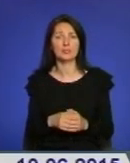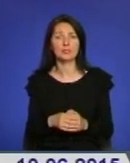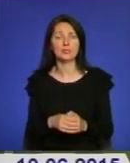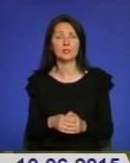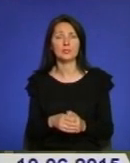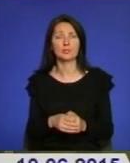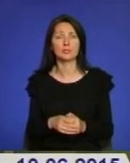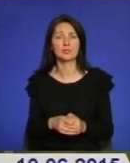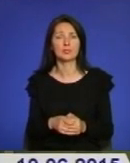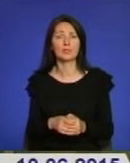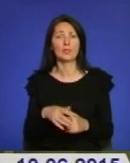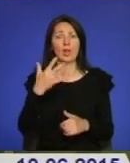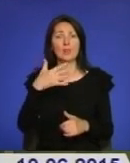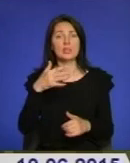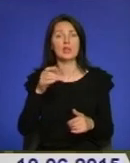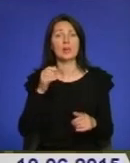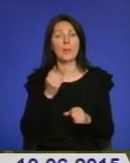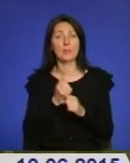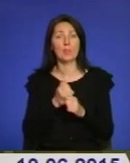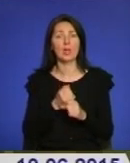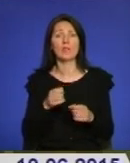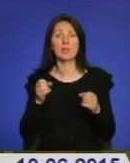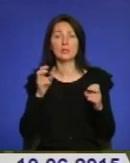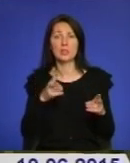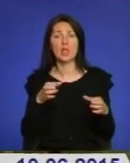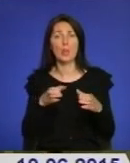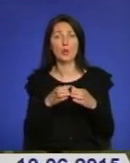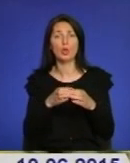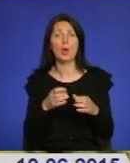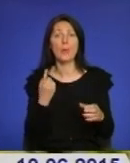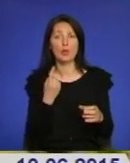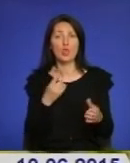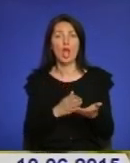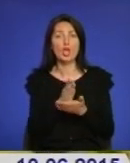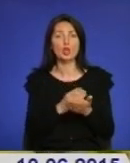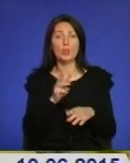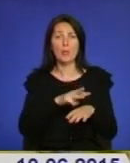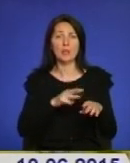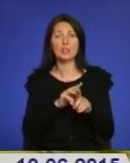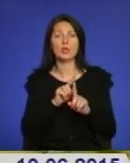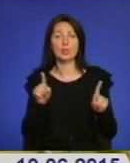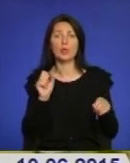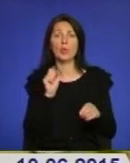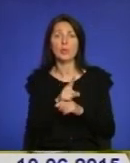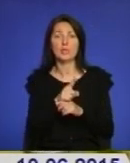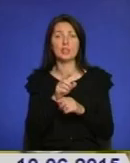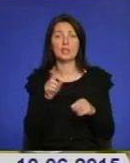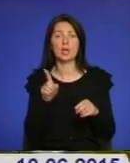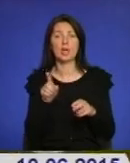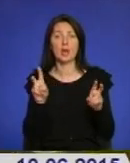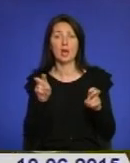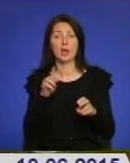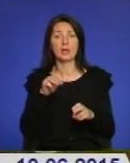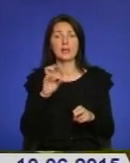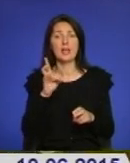області. 50 співробітників спеціального батальйону патрульної служби міліції особливого призначення «Тернопіль» отримали статус